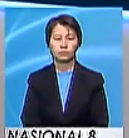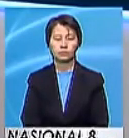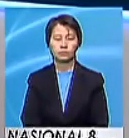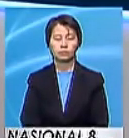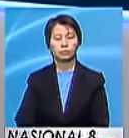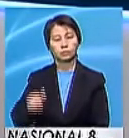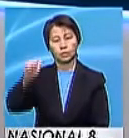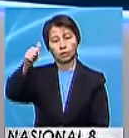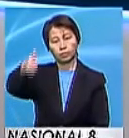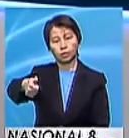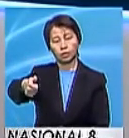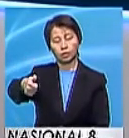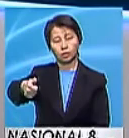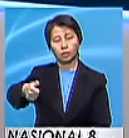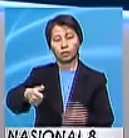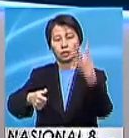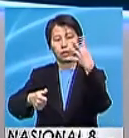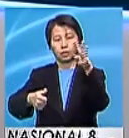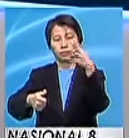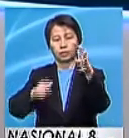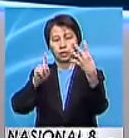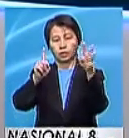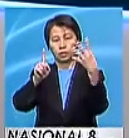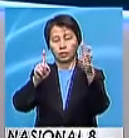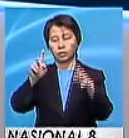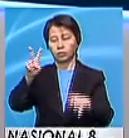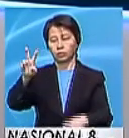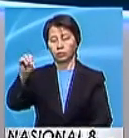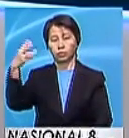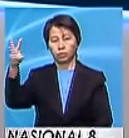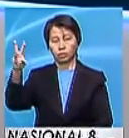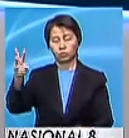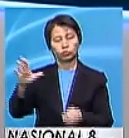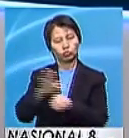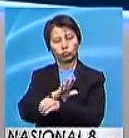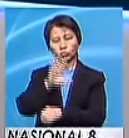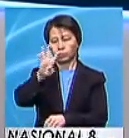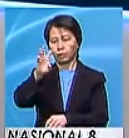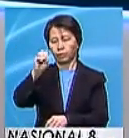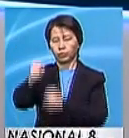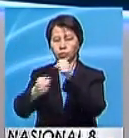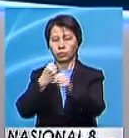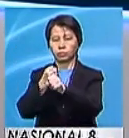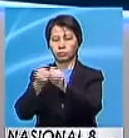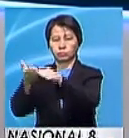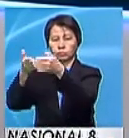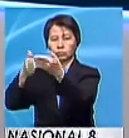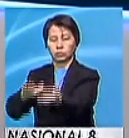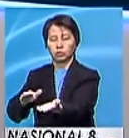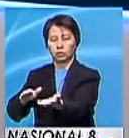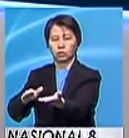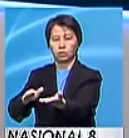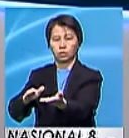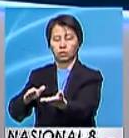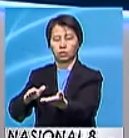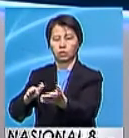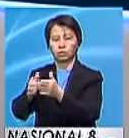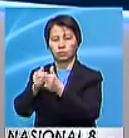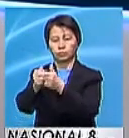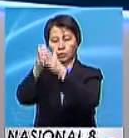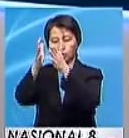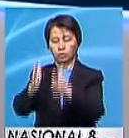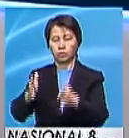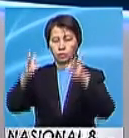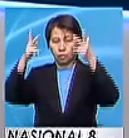Esok tanggal 14 Januari 2016, genap 40 tahun pemergian negarawan Ulung yang juga